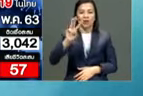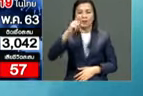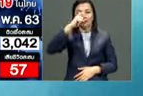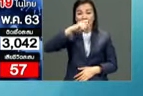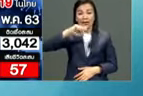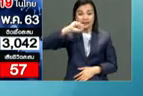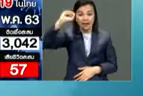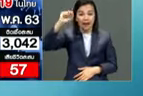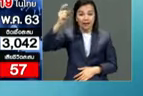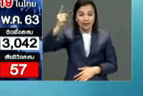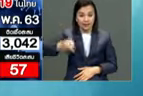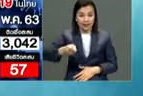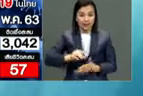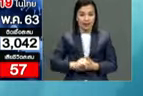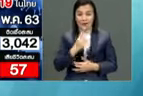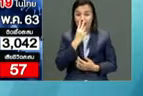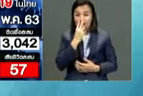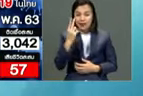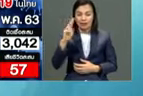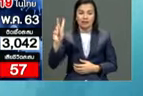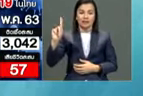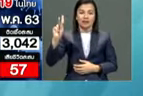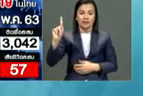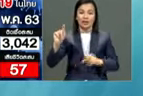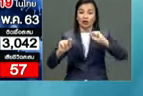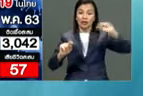หรือกดไปนะครับเสร็จแล้วท่านก็จะเข้าสู่เว็บไซต์ไทยชนะจริงๆนะครับที่มี3ที่เป็นหน้าจอสีเขียวทั้งซ้ายมือที่เป็นจริงนะครับส่วน